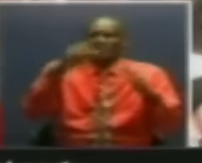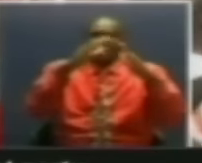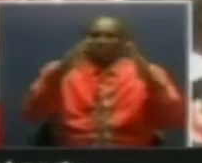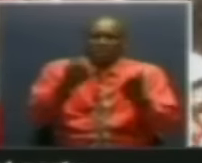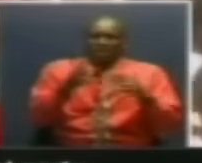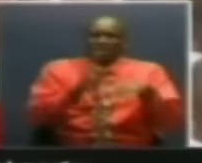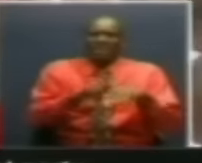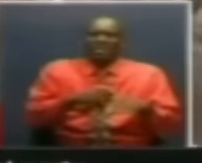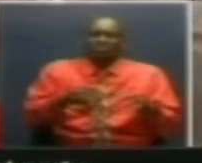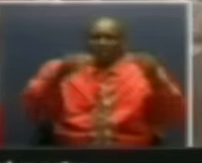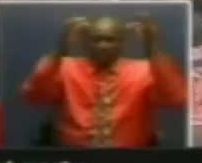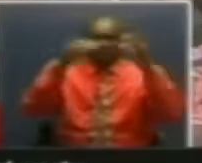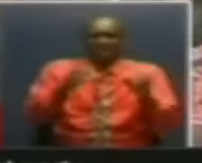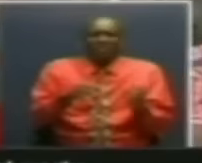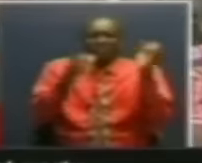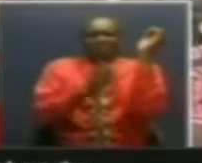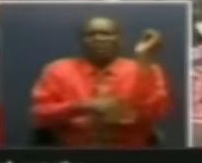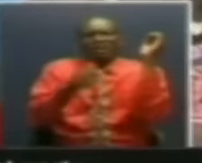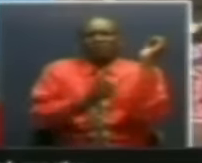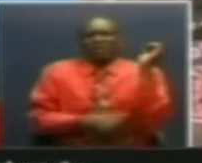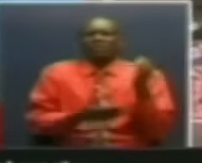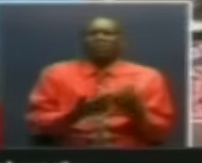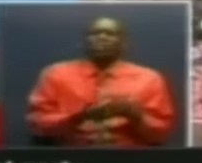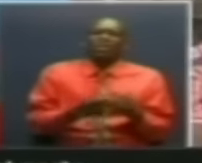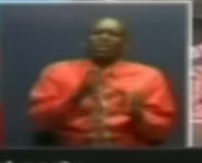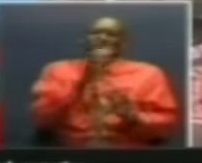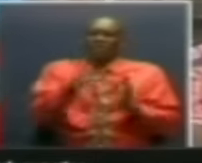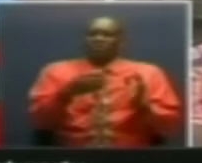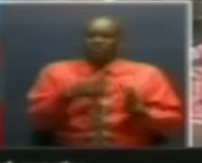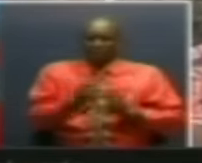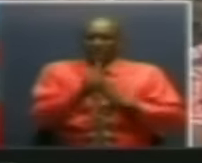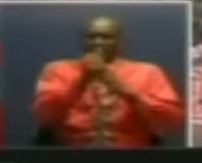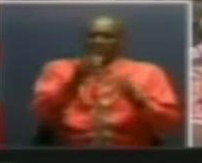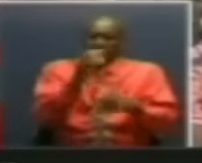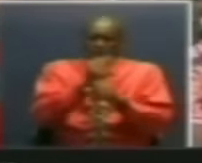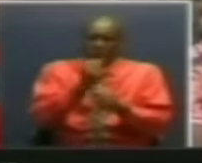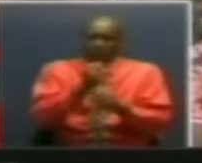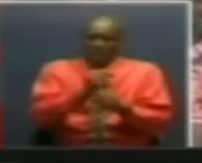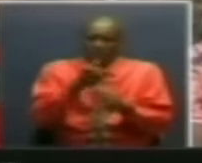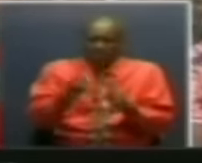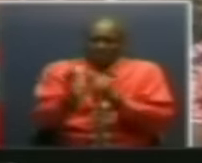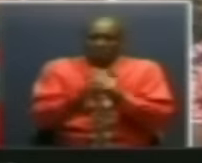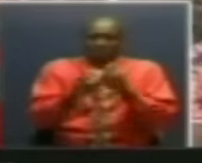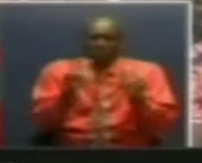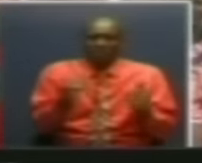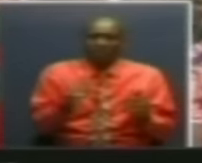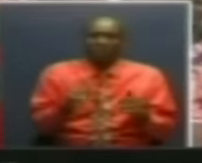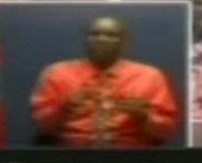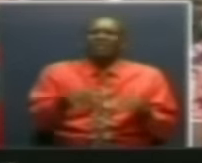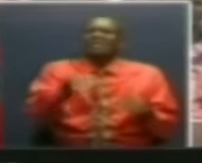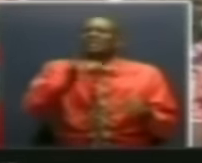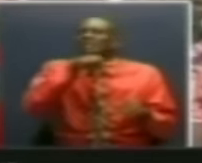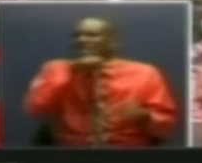kama ni mama, no. Kama kuna kiongozi ambaye amefanya kazi Kenya hii ni